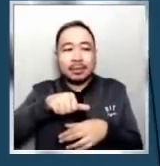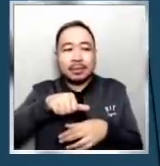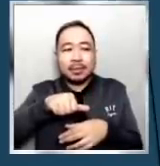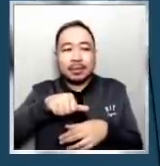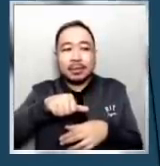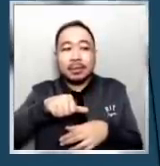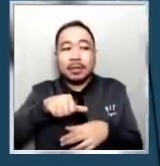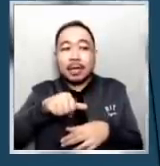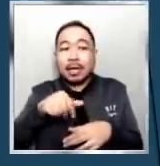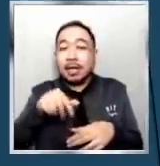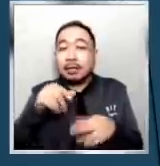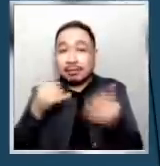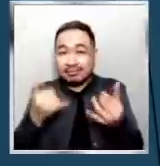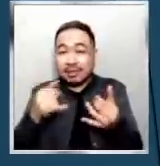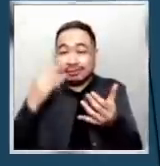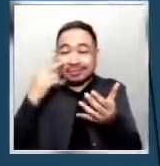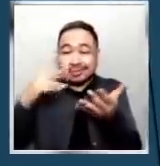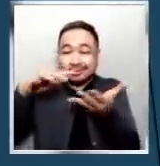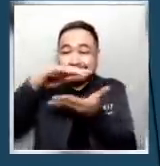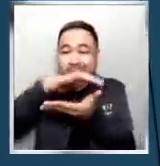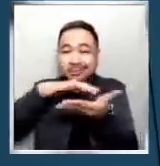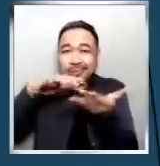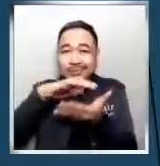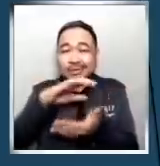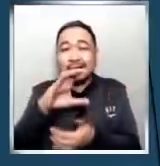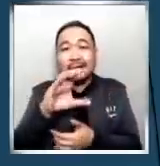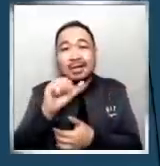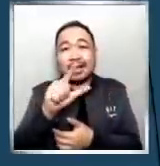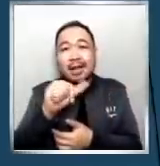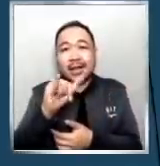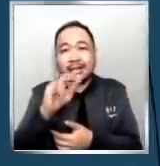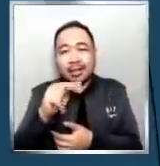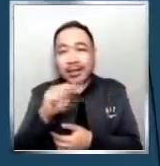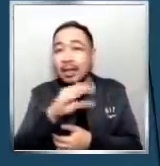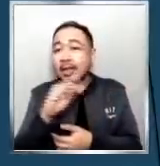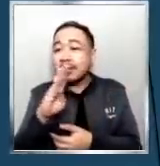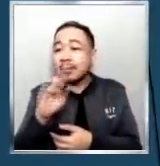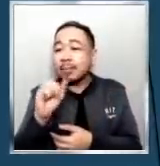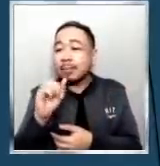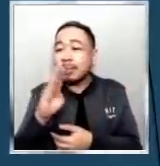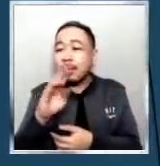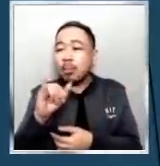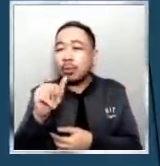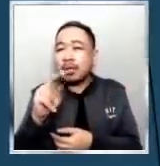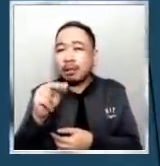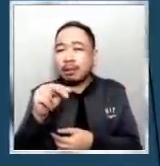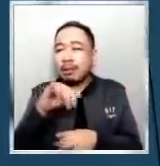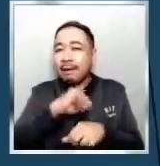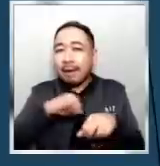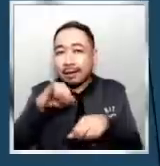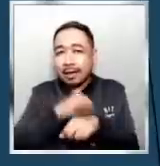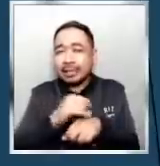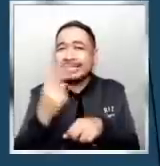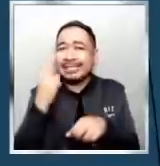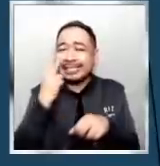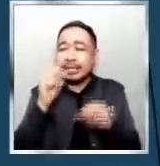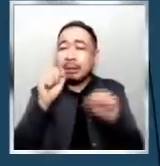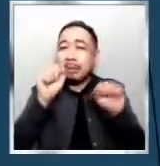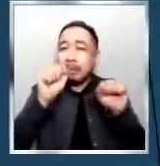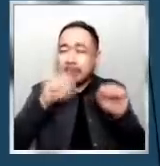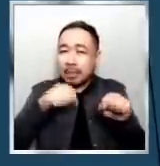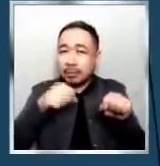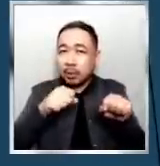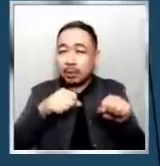babaybay niya itong isla ng Kalayan at Babuyan Island. So dito natin siya nakitang dadaan at posibleng naman dito sa may south of